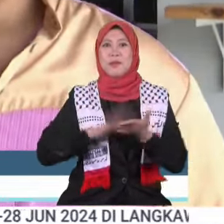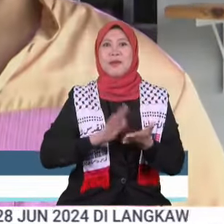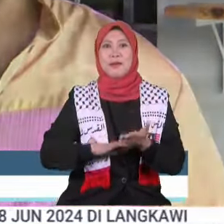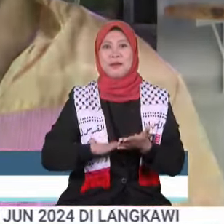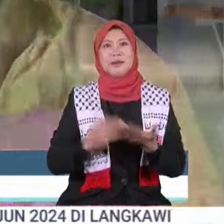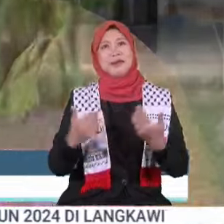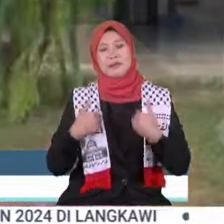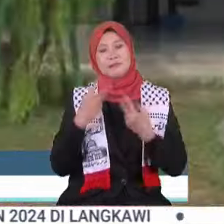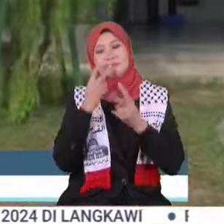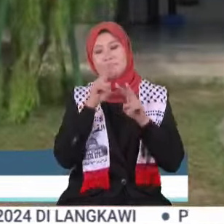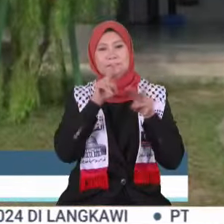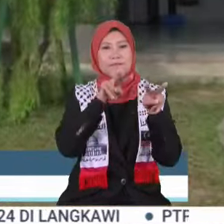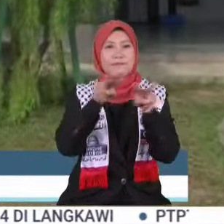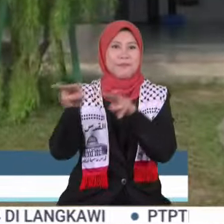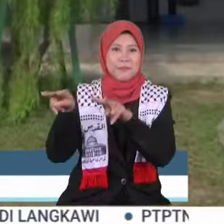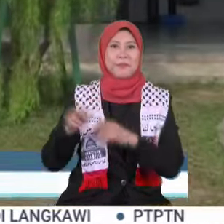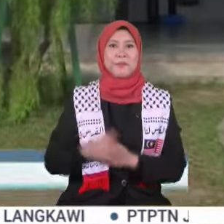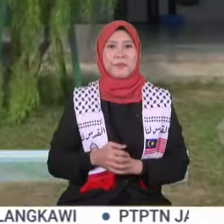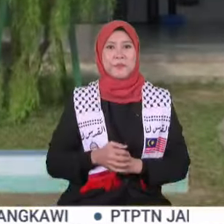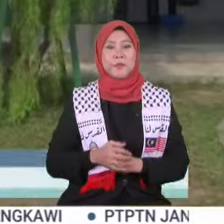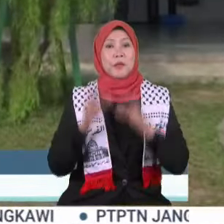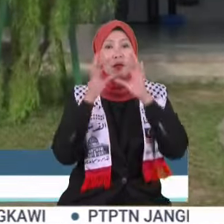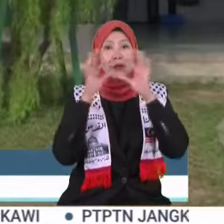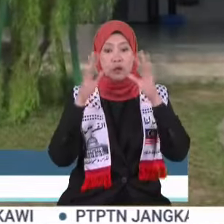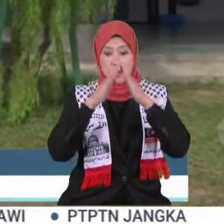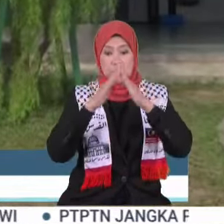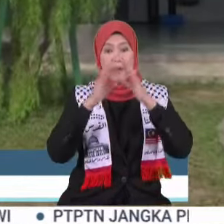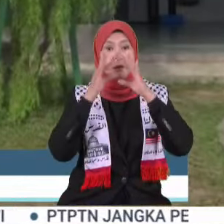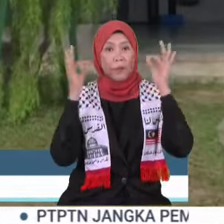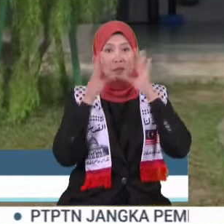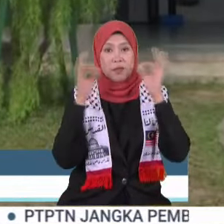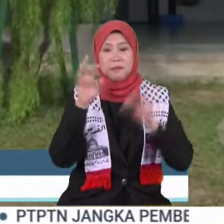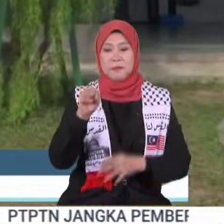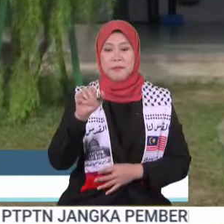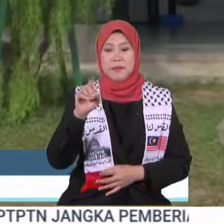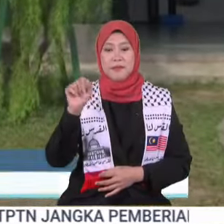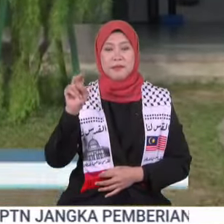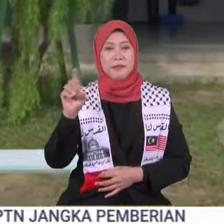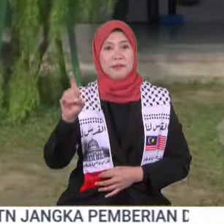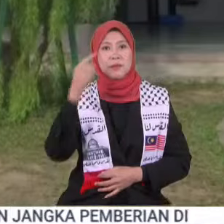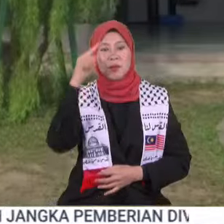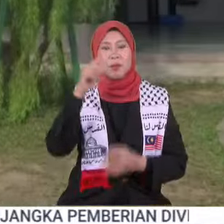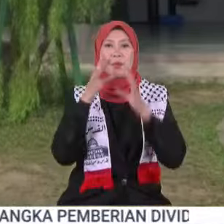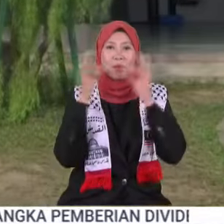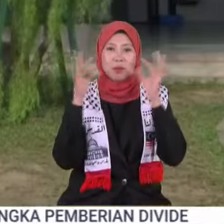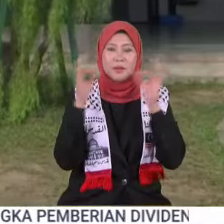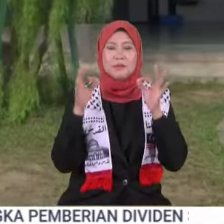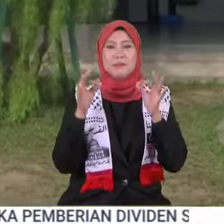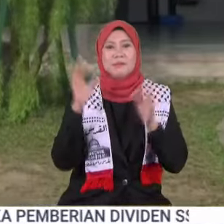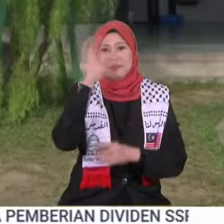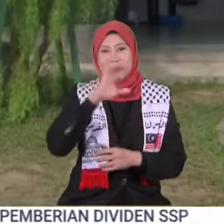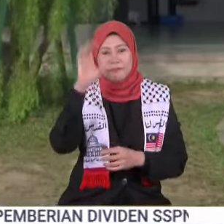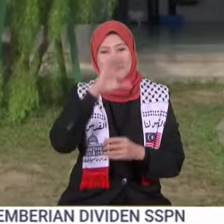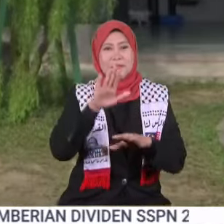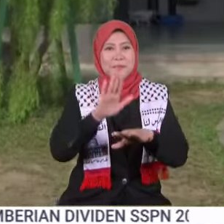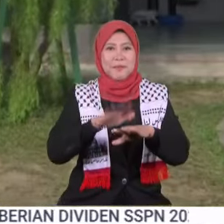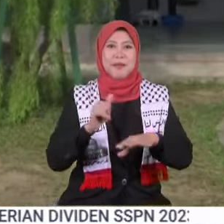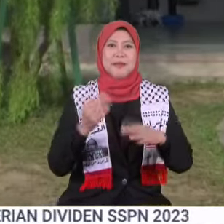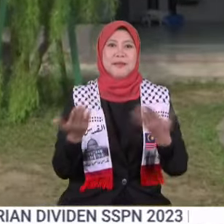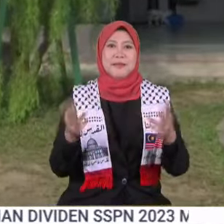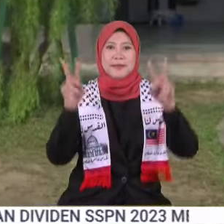lah juga kan. Rumah Kucing Madad menjadi pelabuhan kasih sayang bagi kucing-kucing yang mencari tempat untuk dipanggil